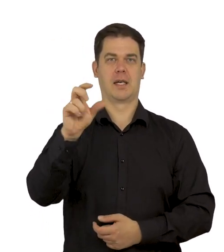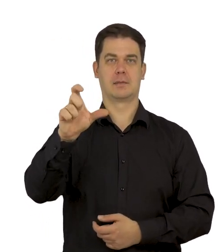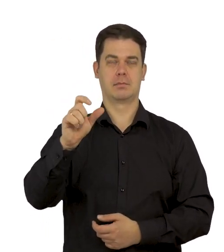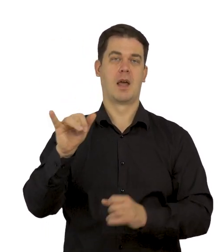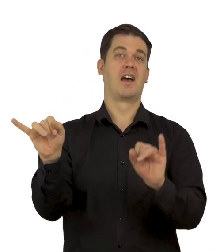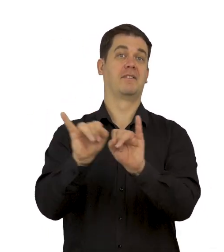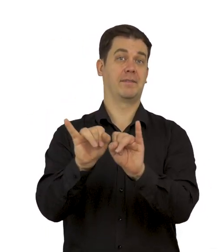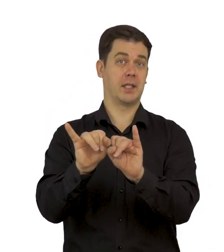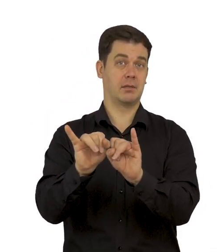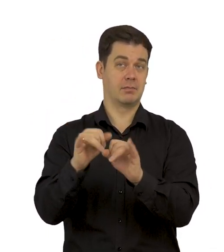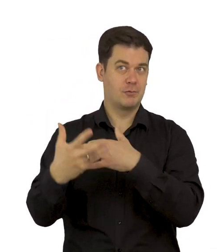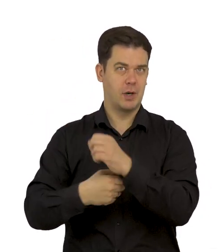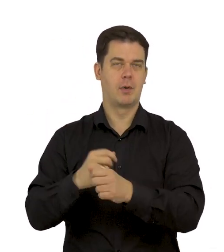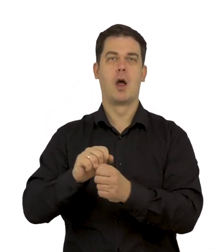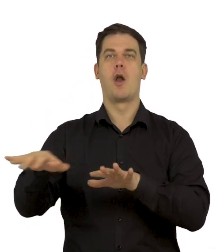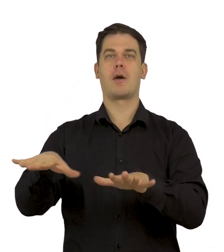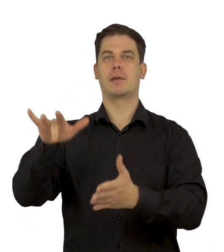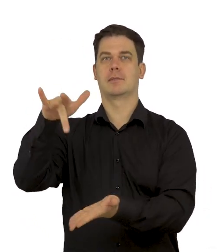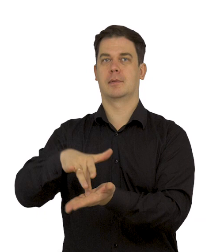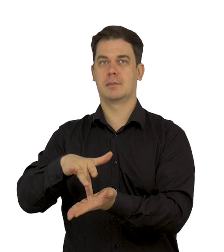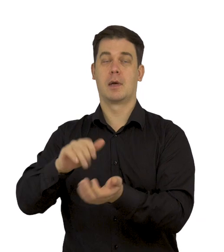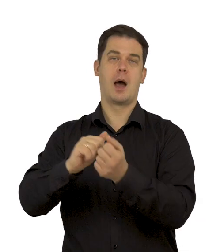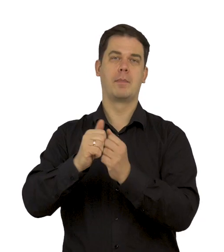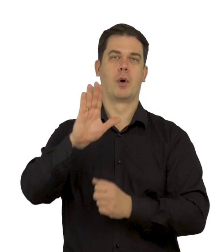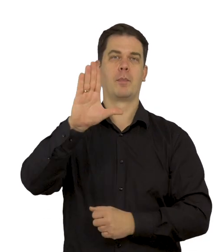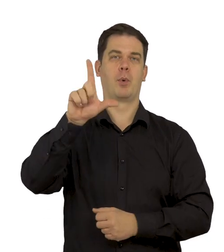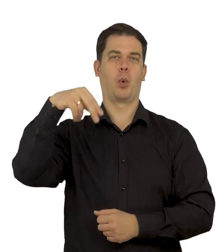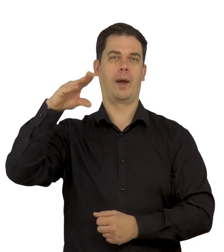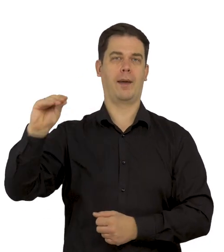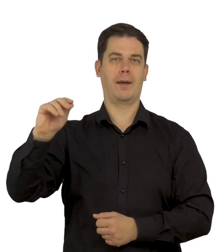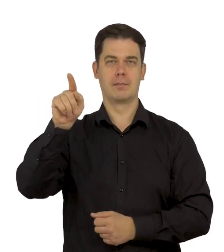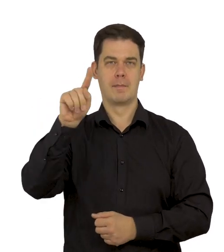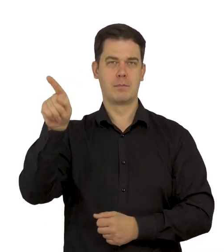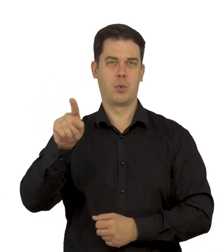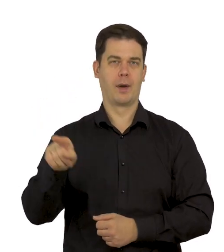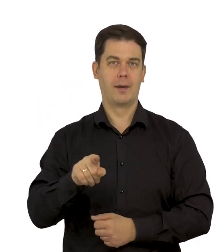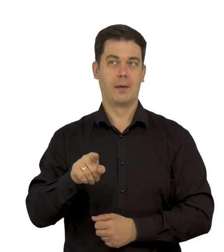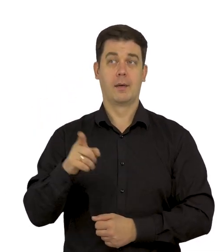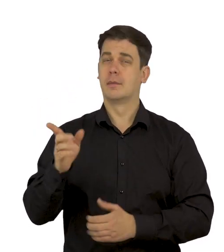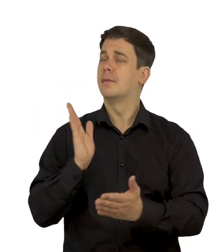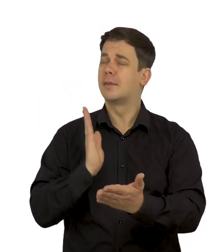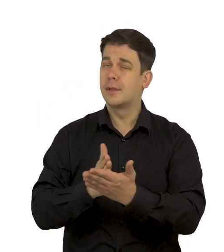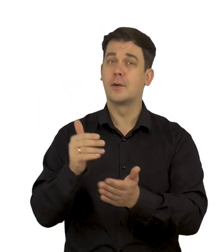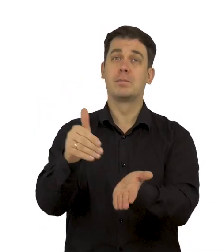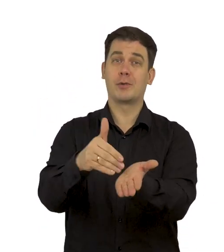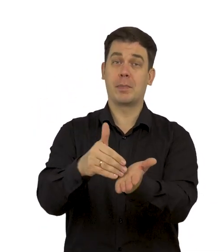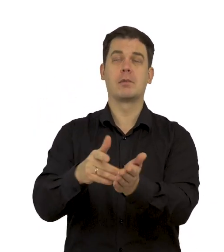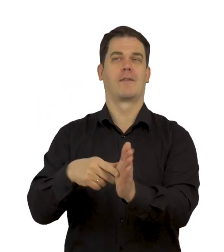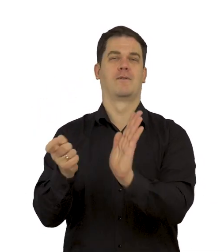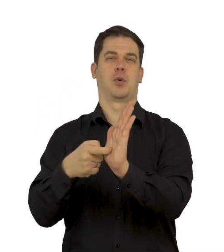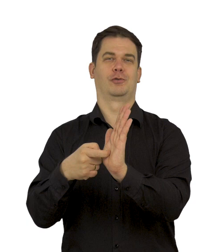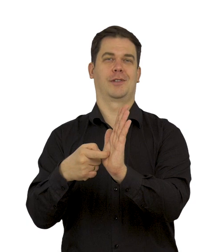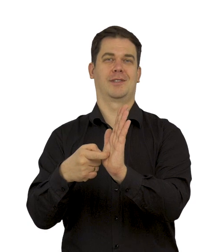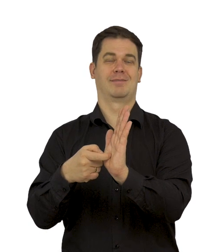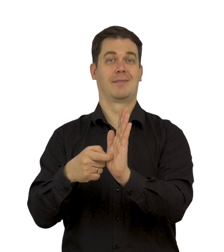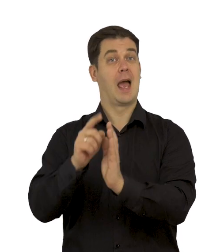Wi-Fi, lokalizacja czy Bluetooth. Dlatego włączaj je tylko wtedy, gdy naprawdę ich potrzebujesz.